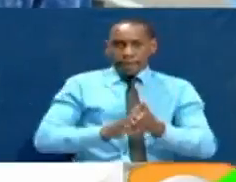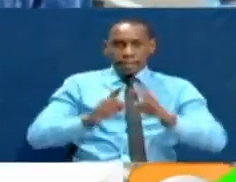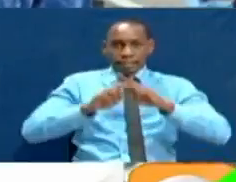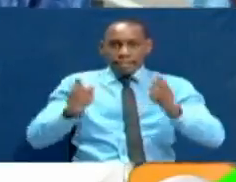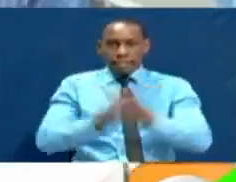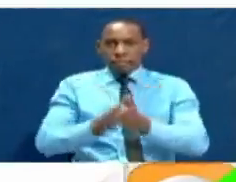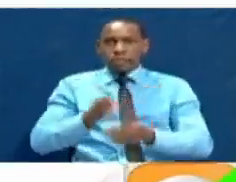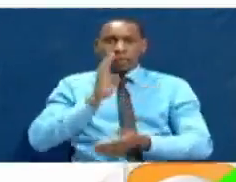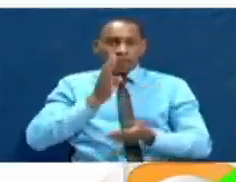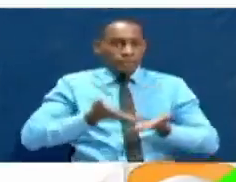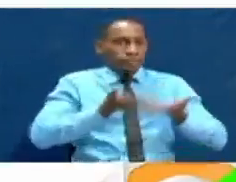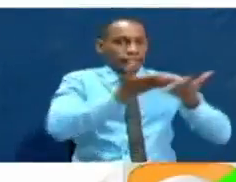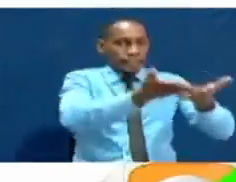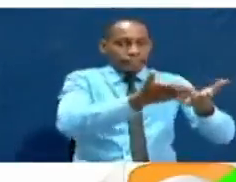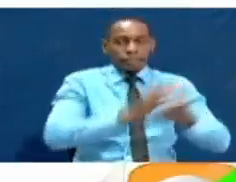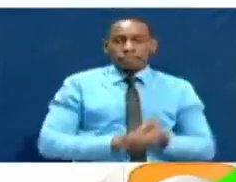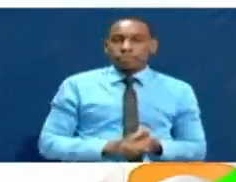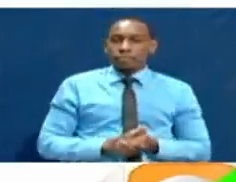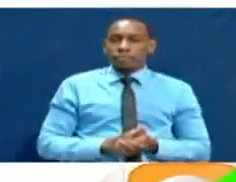na kuwapatia maji.